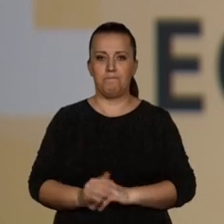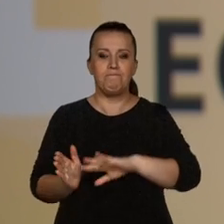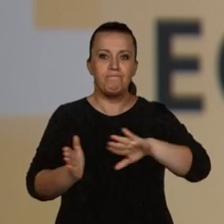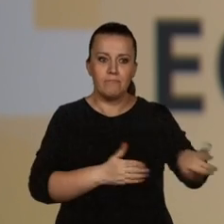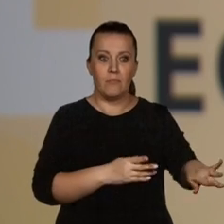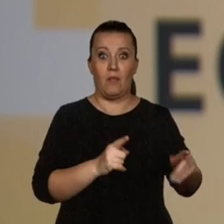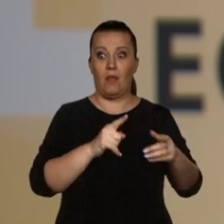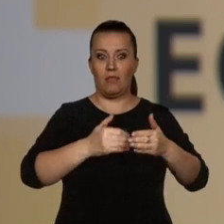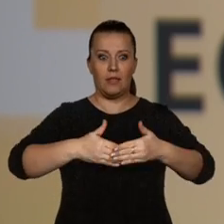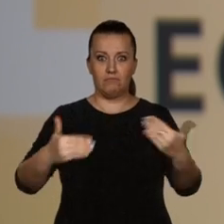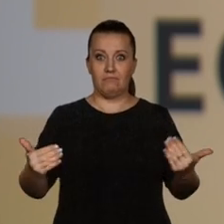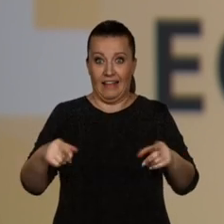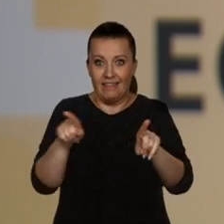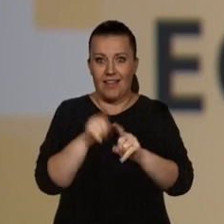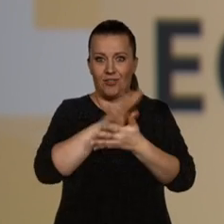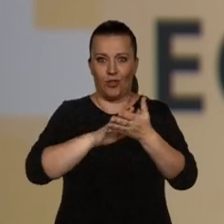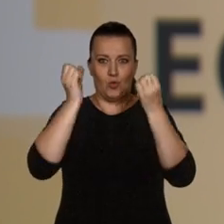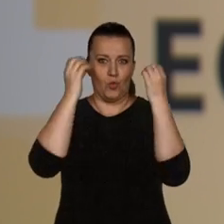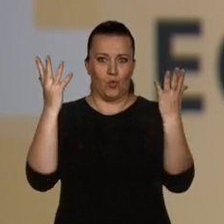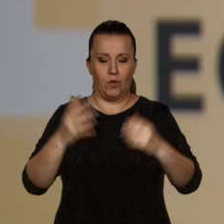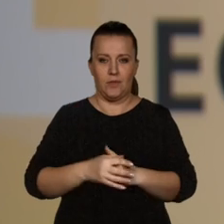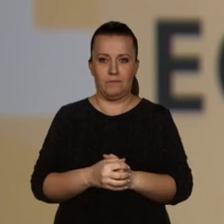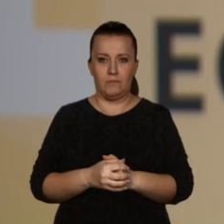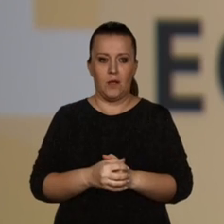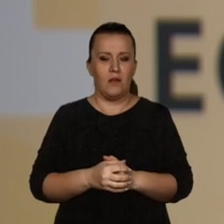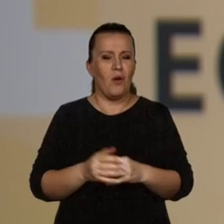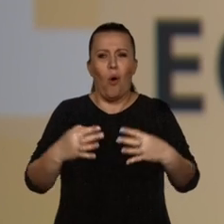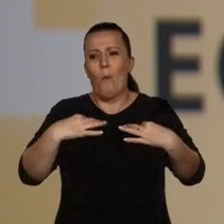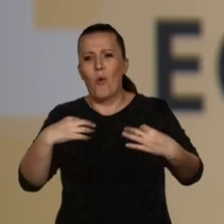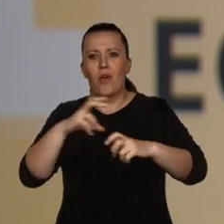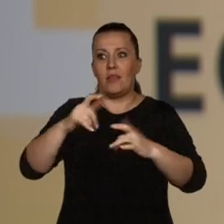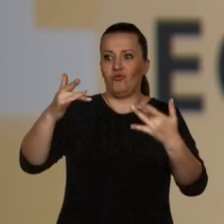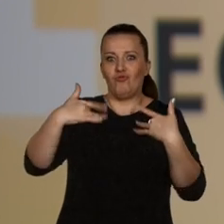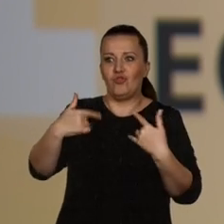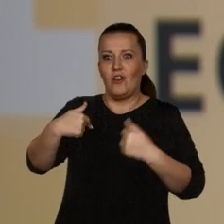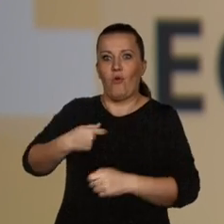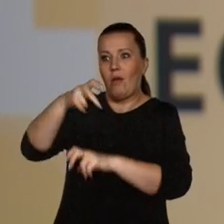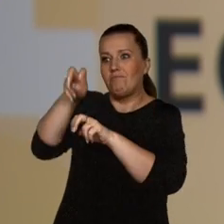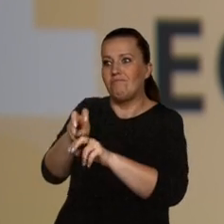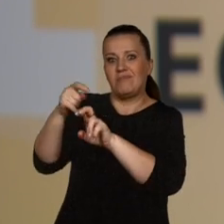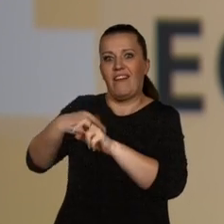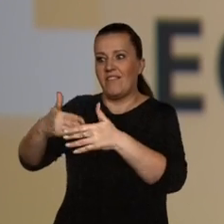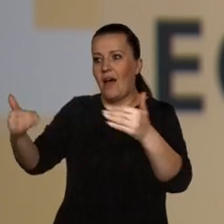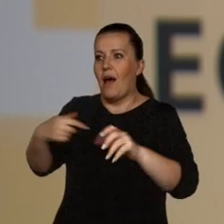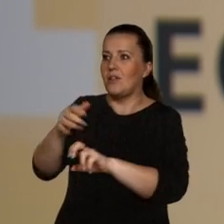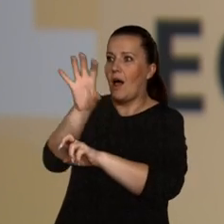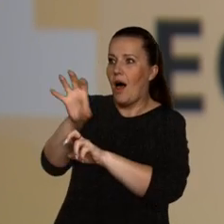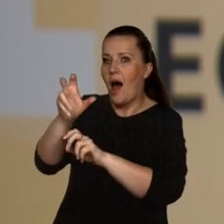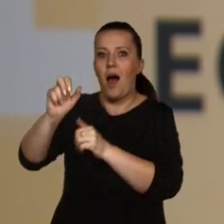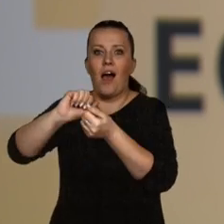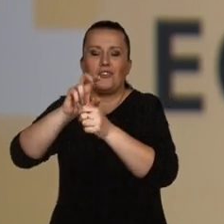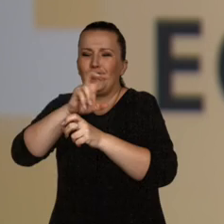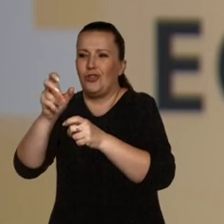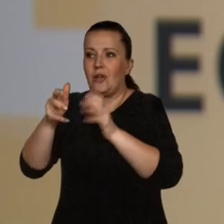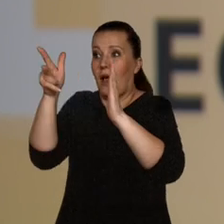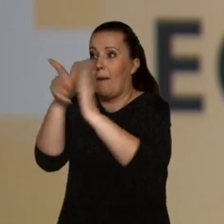jest zdecydowanie spektakl teatralny. Spektakl teatralny, czy przeniesiony przez medium, jakie jest